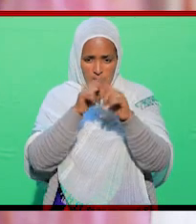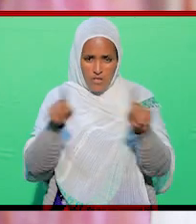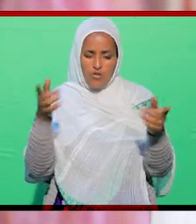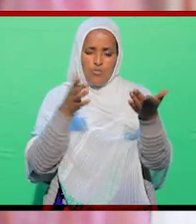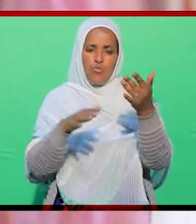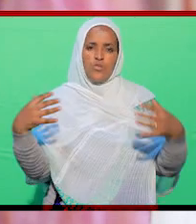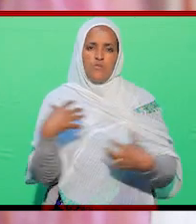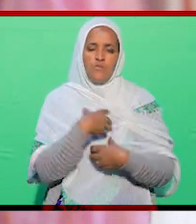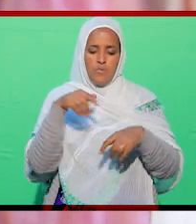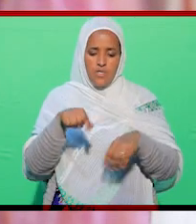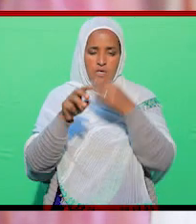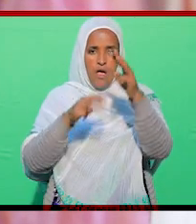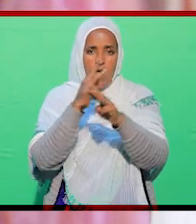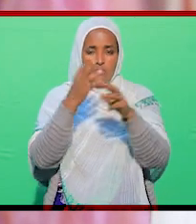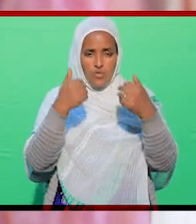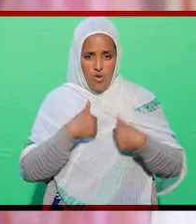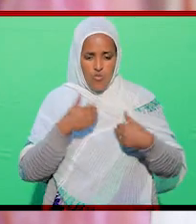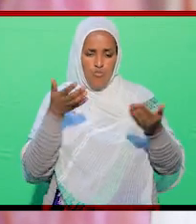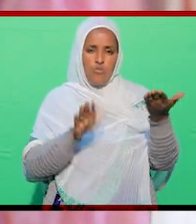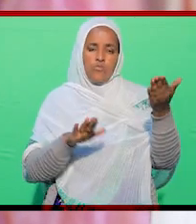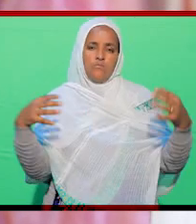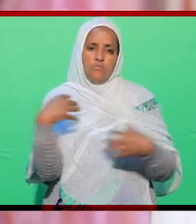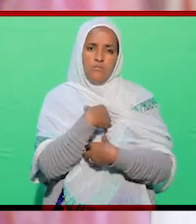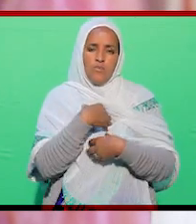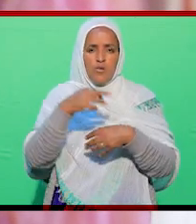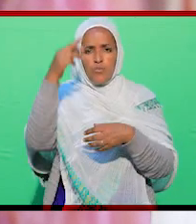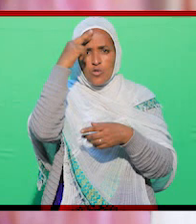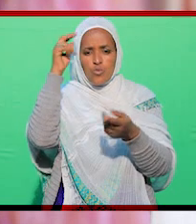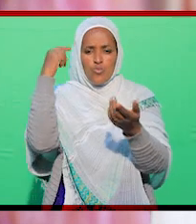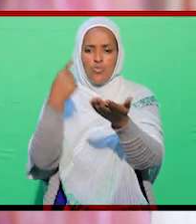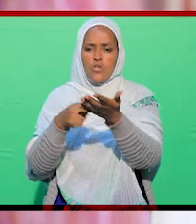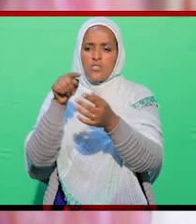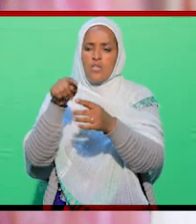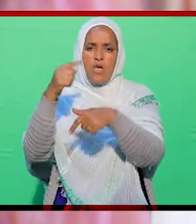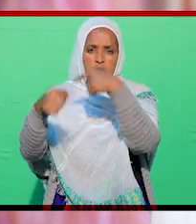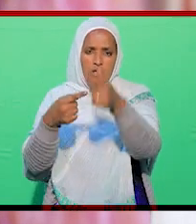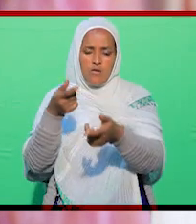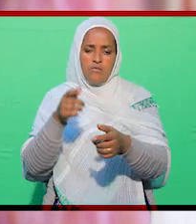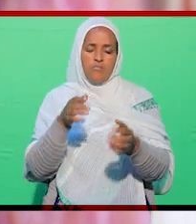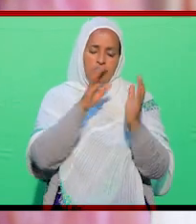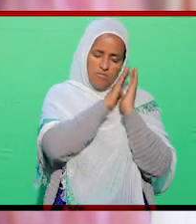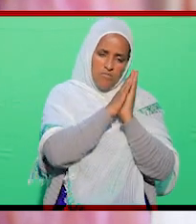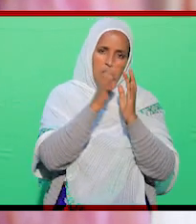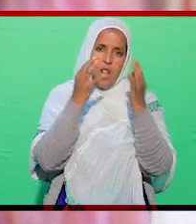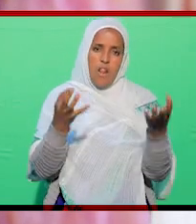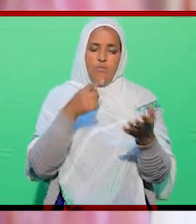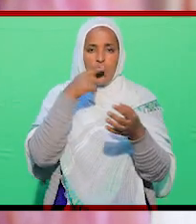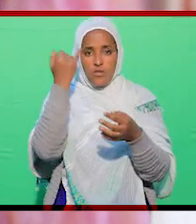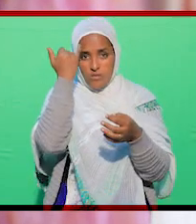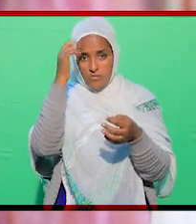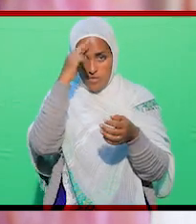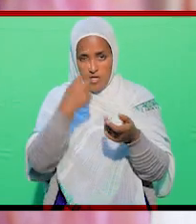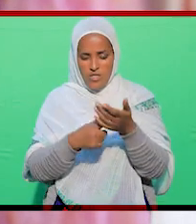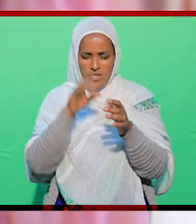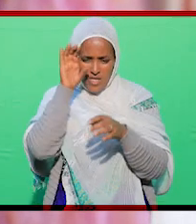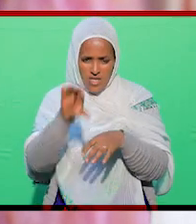አይፈሩም። ኃጥአን ግን ሞትን ይፈራሉ። በዚህ ዓለም ሳሉ ኃጢአት የሰሩ ሰዎች ሞትን ይፈራሉ። ምክንያቱም ወደዛ ሄደን ቦታ የለንም